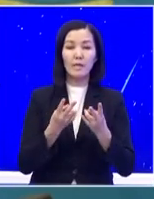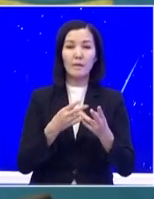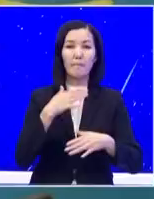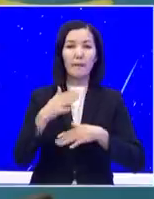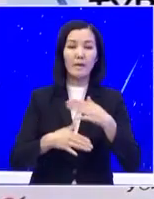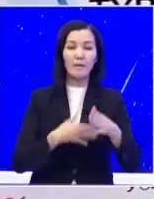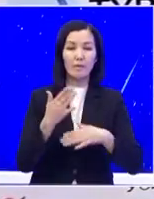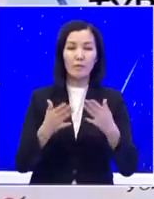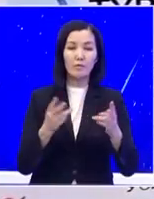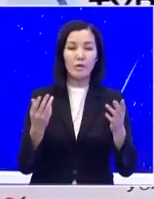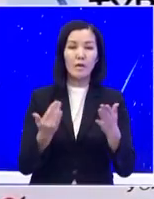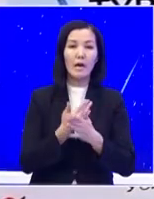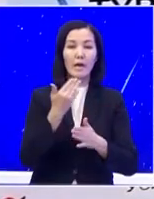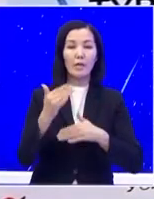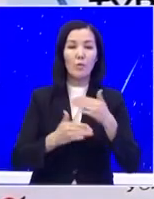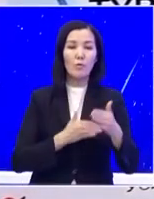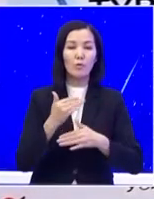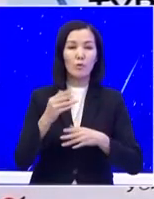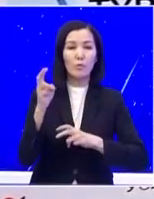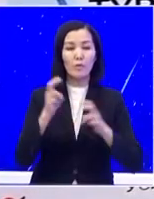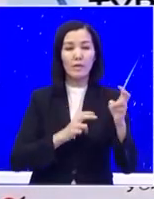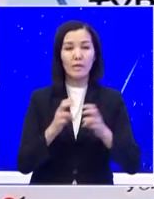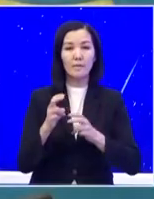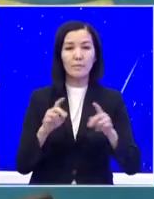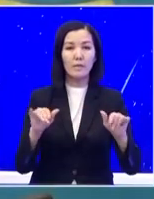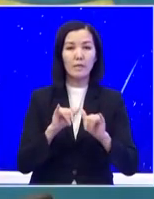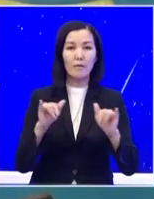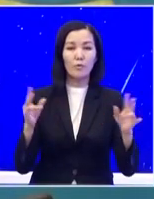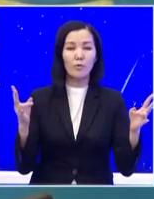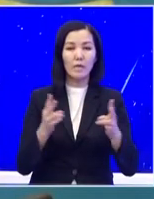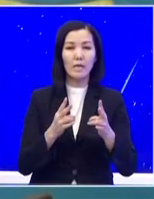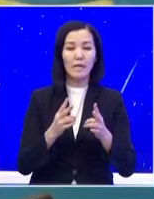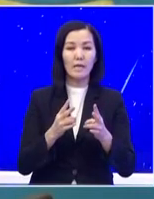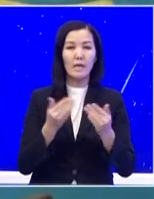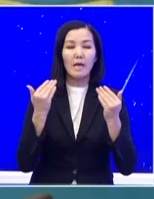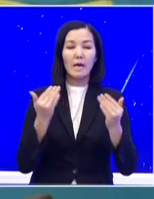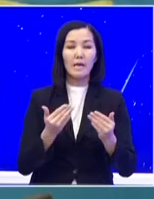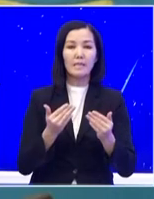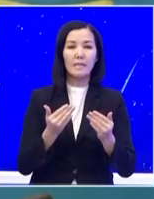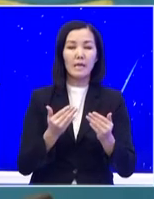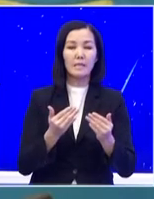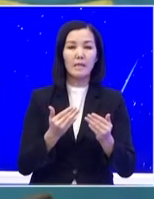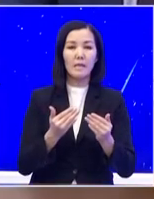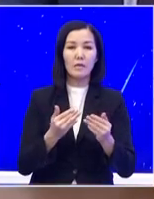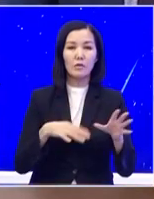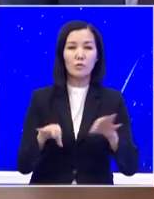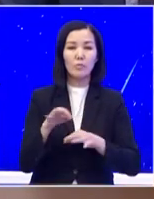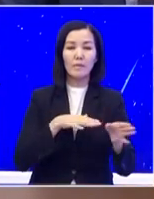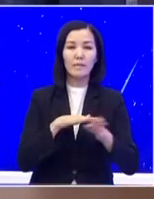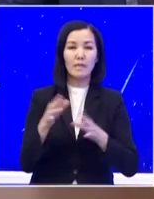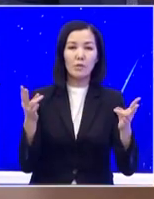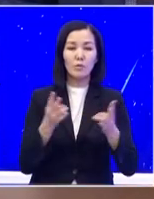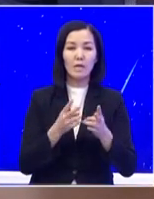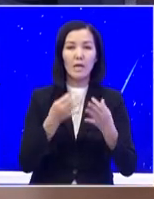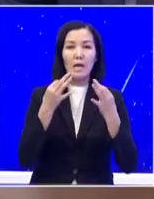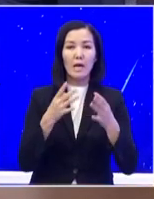перерабатывающая промышленность. Қайта өңдеу өнеркәсібін қолғалар кез туды. Өйткені өңірде шикізат көзі көп. Тек жолын тауып, жобаны іске асыру керек.